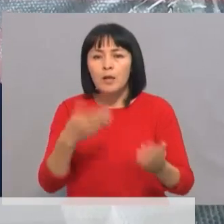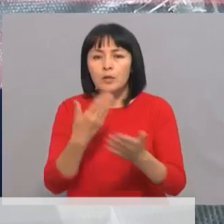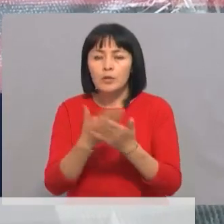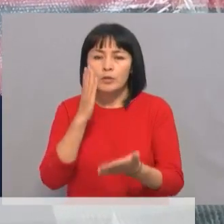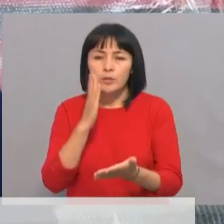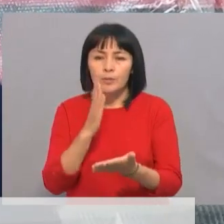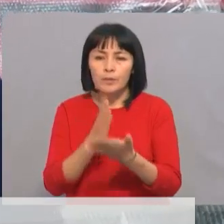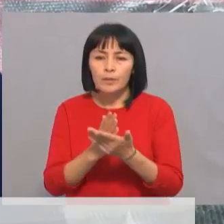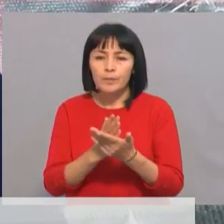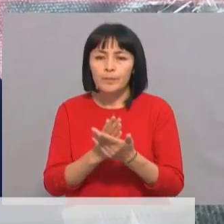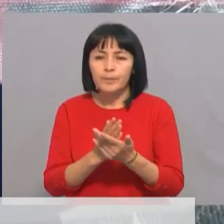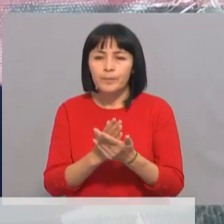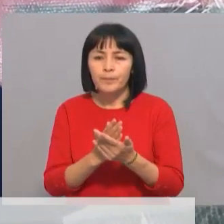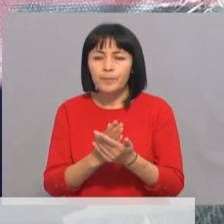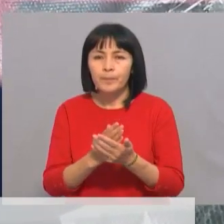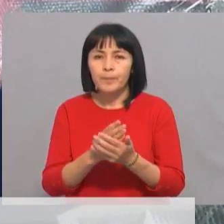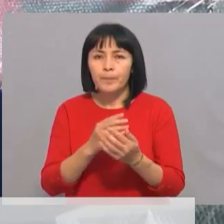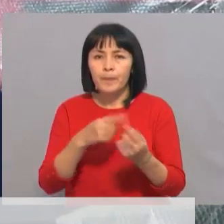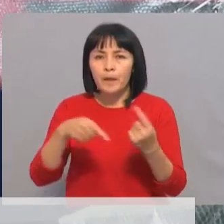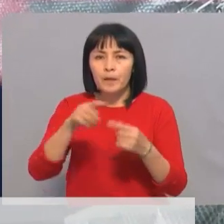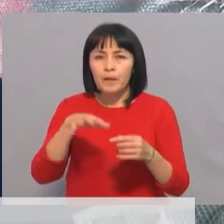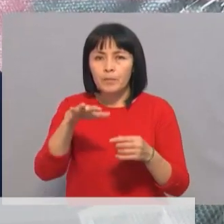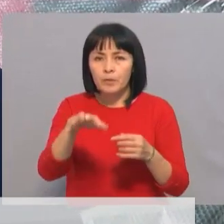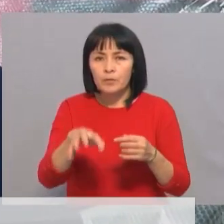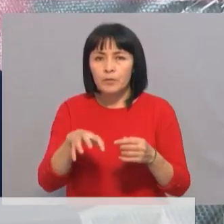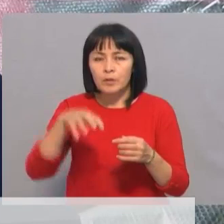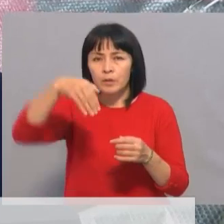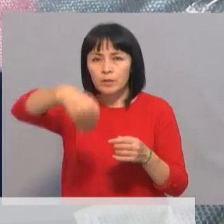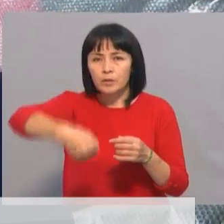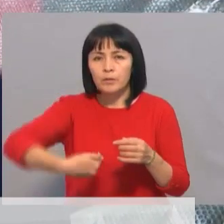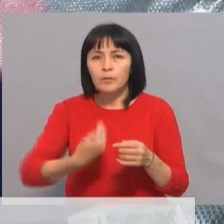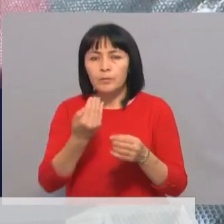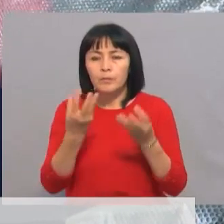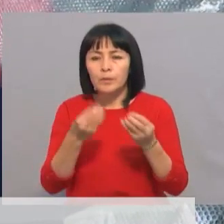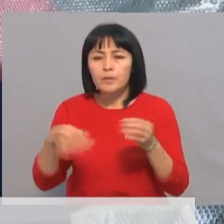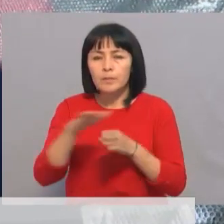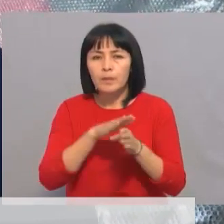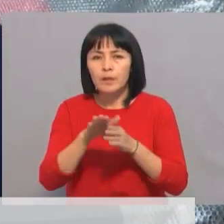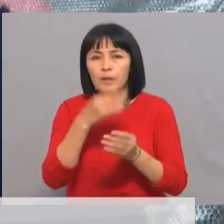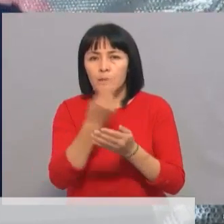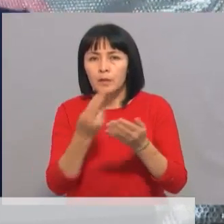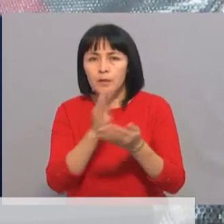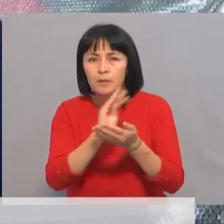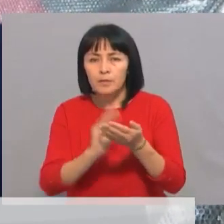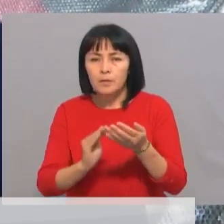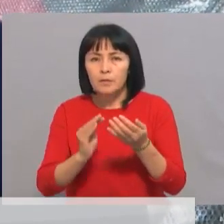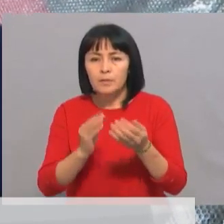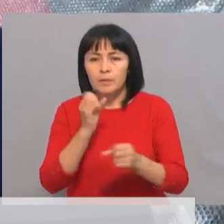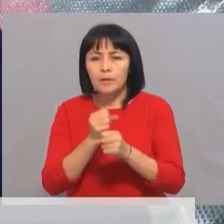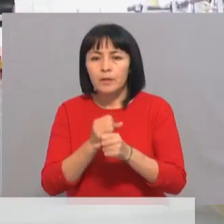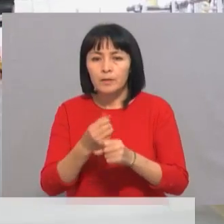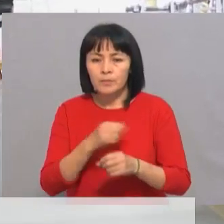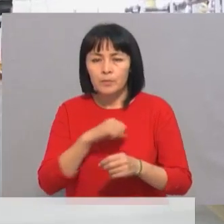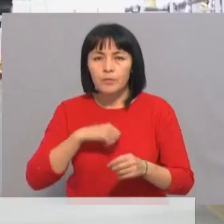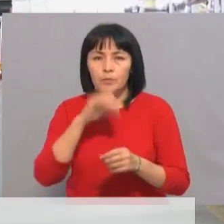ие болып жатқан айналмалы соқа, тележка және кун. Біз сызбаларын бәрін дайындап қойдық уже. Құдай қаласа, уже бізден